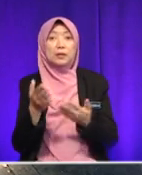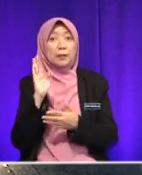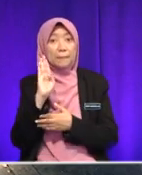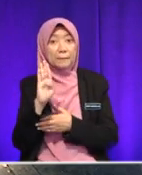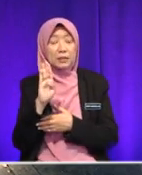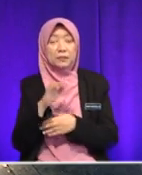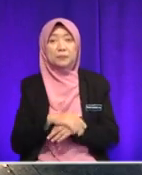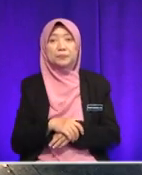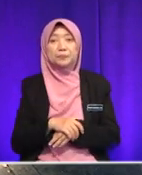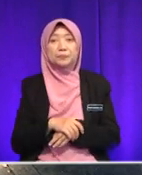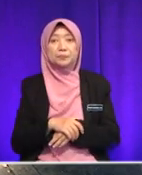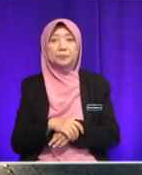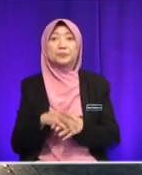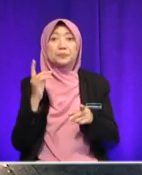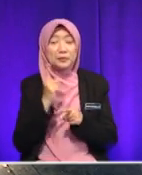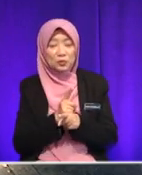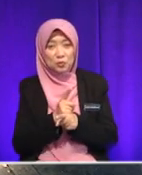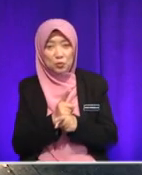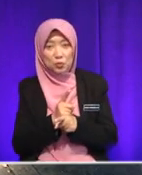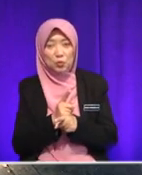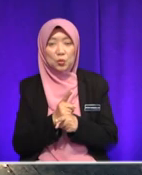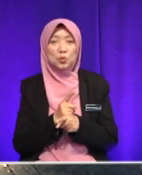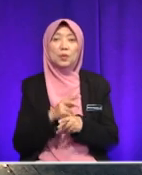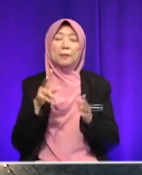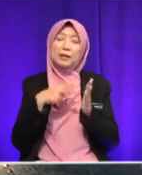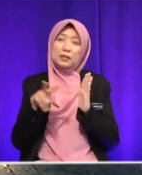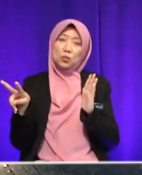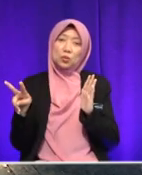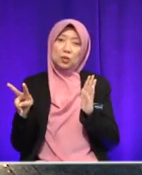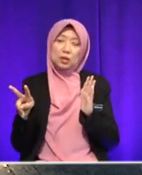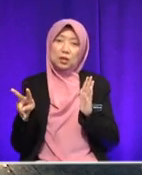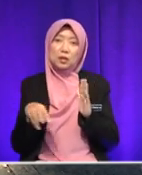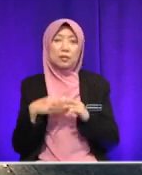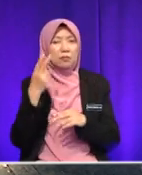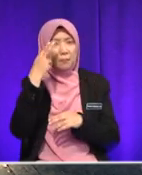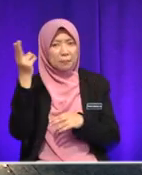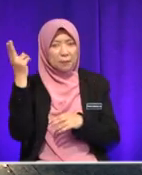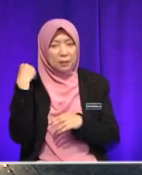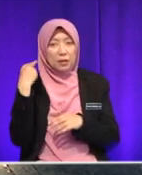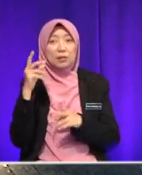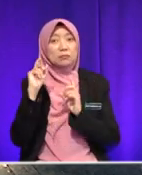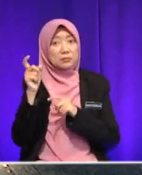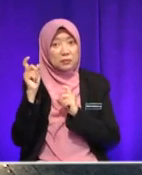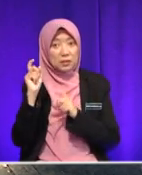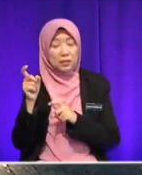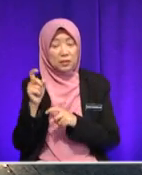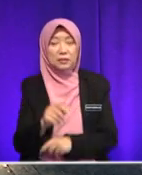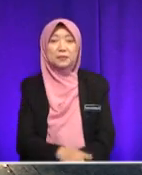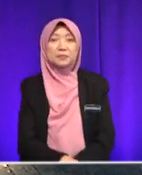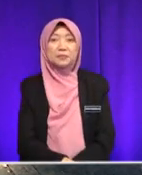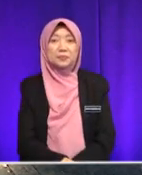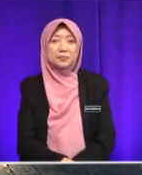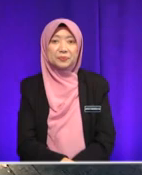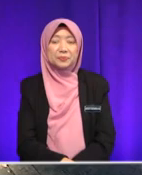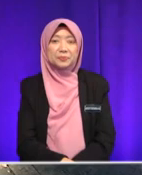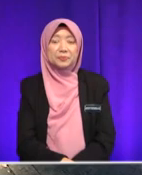lain juga. Betul. Jawapannya ialah pantulan. Ya, buatlah Ain tu jadi. Hebat. Cikgu, ganjaran untuk beliau? Ya, betul. Ganjaran untuk Ain.